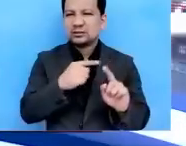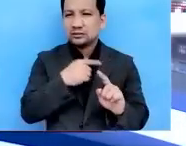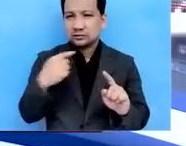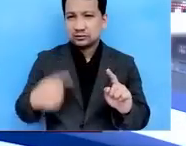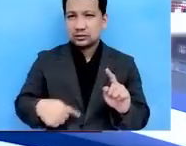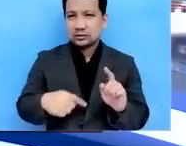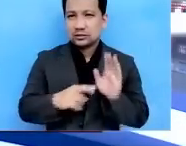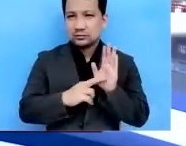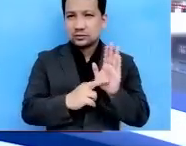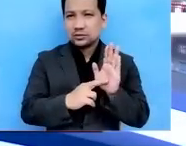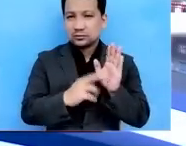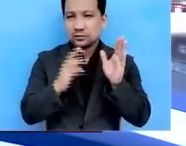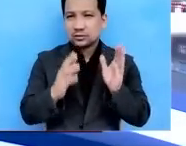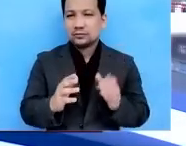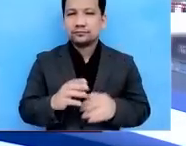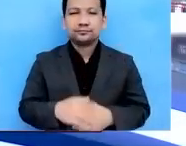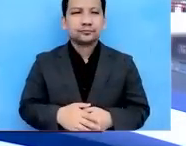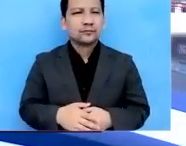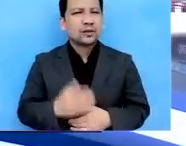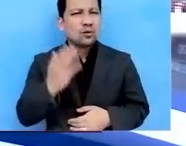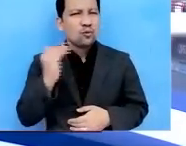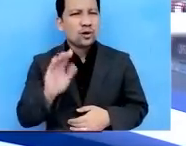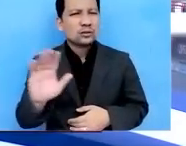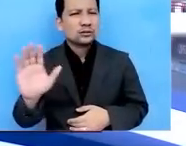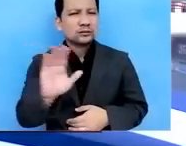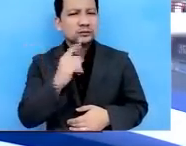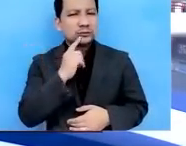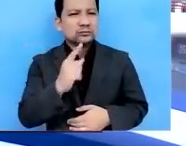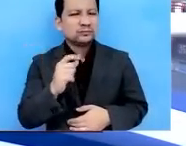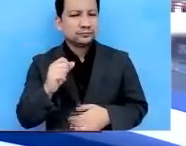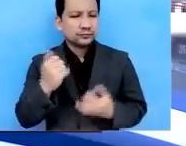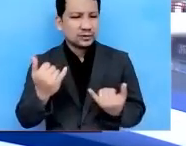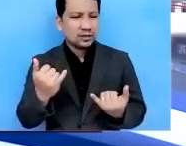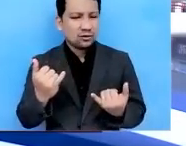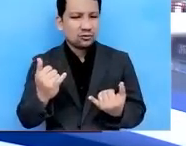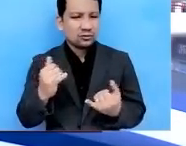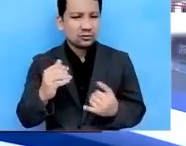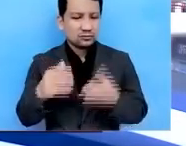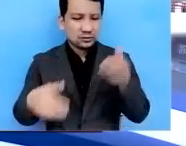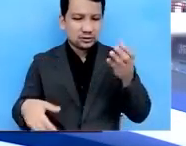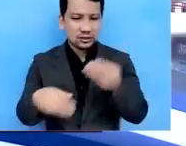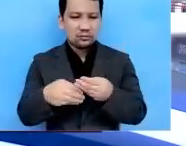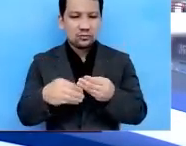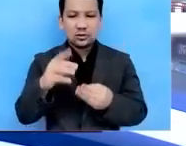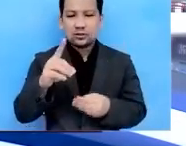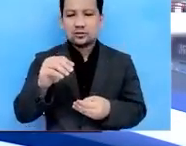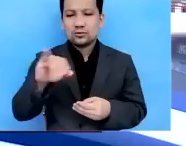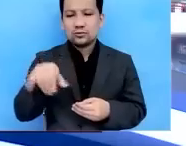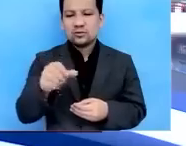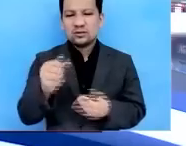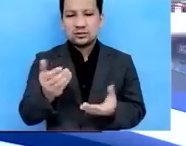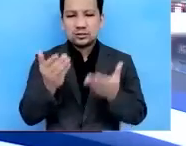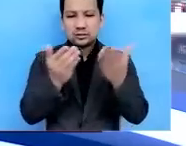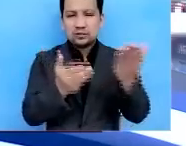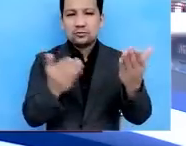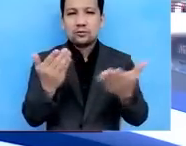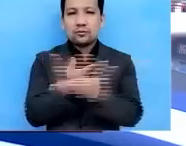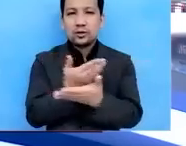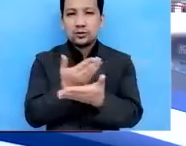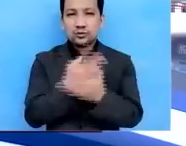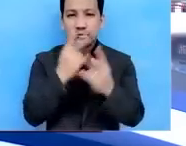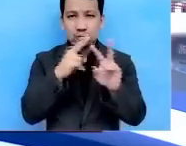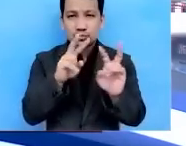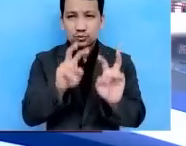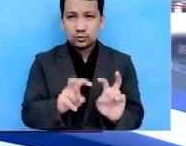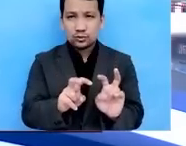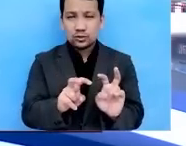Bakit ngayon lang? Yan ang tanong ng kampo ni dating Senador Lale de Lima sa pahawol na hiling ng prosekusyon na magpresenta sila ng bagong testigo at